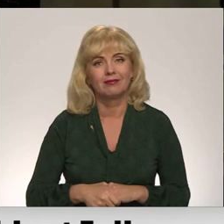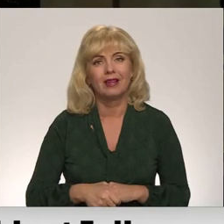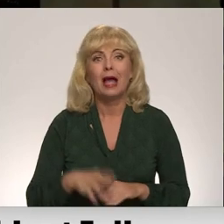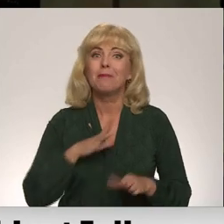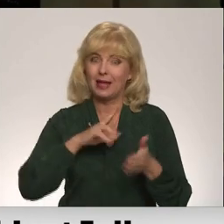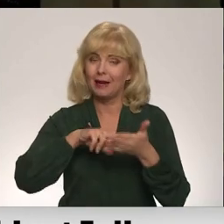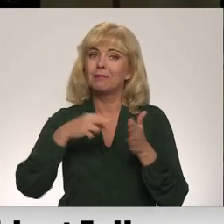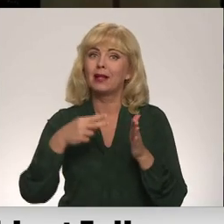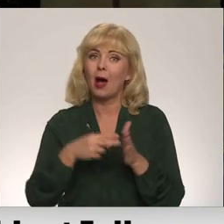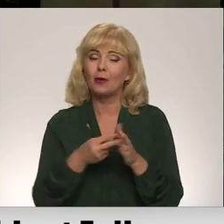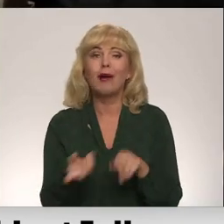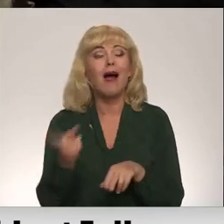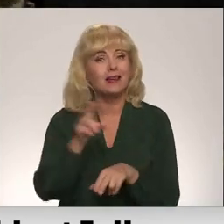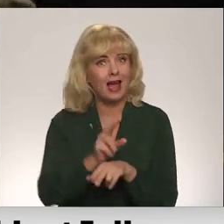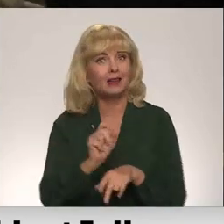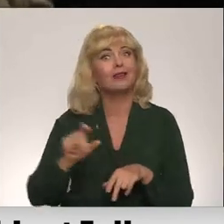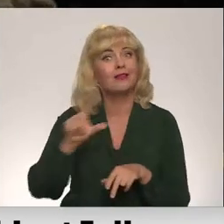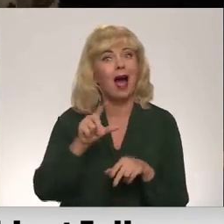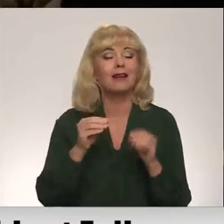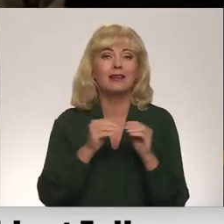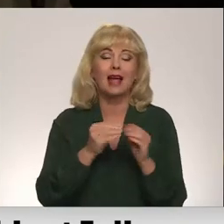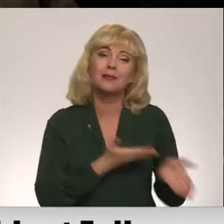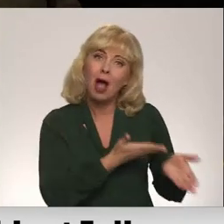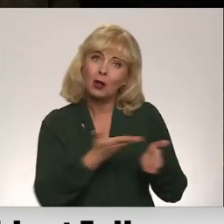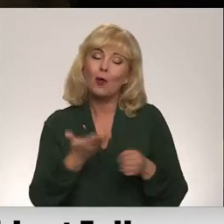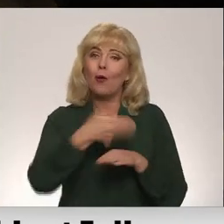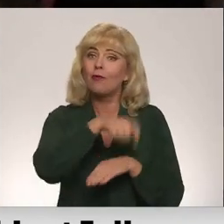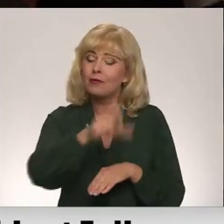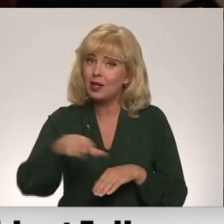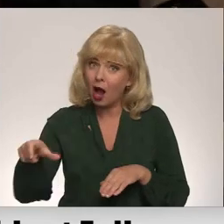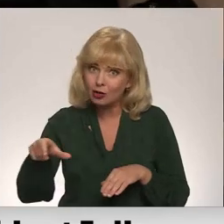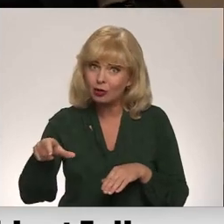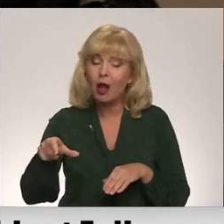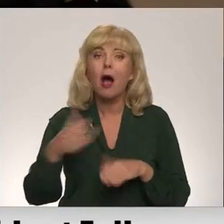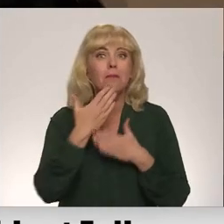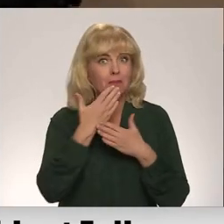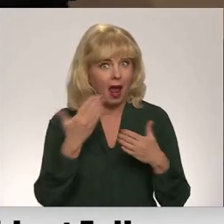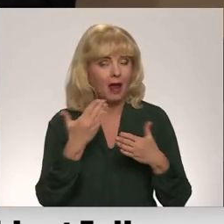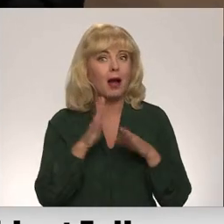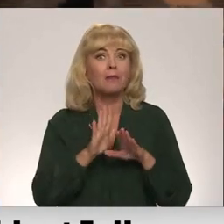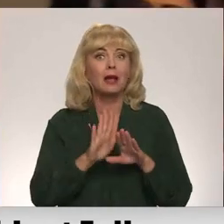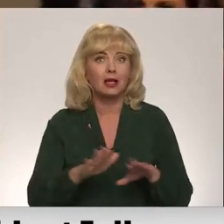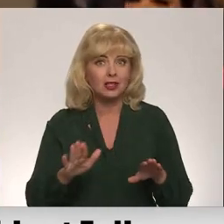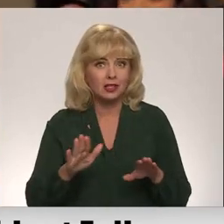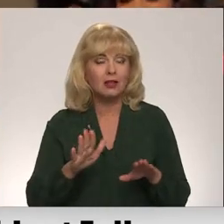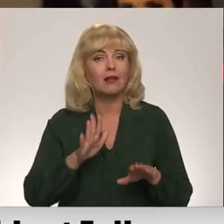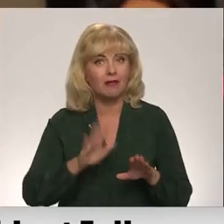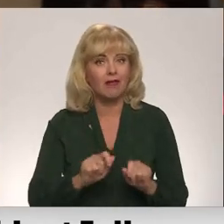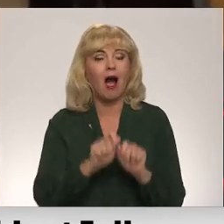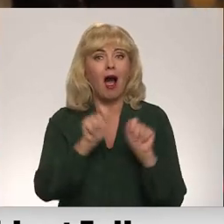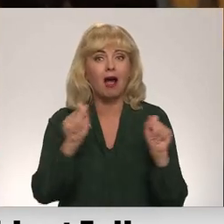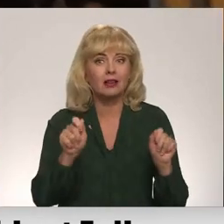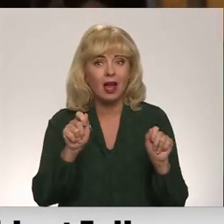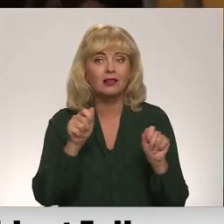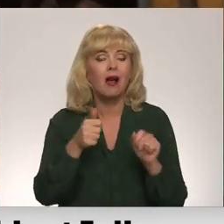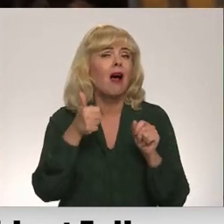Bija plānots, ka ieradīsies vairāk desmit lūgto viesu, taču galu galā izstādi nācās atklāt pavisam